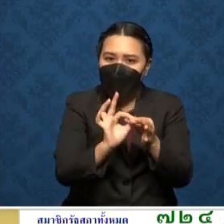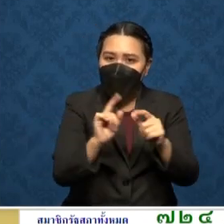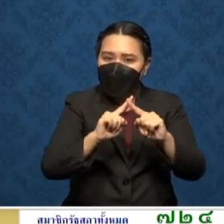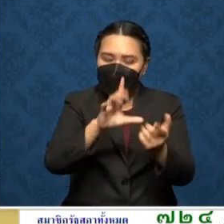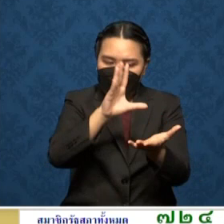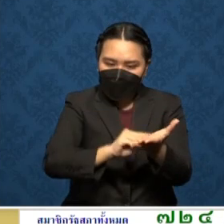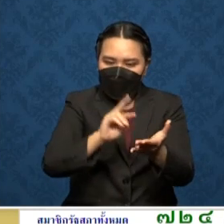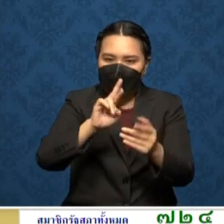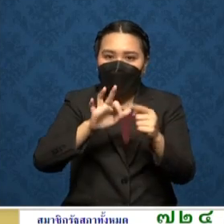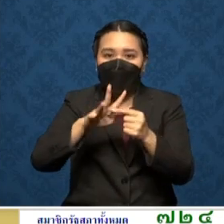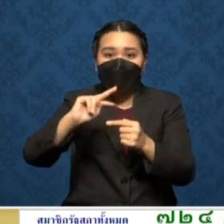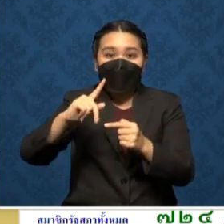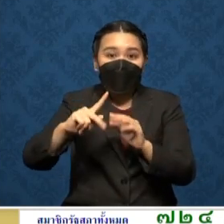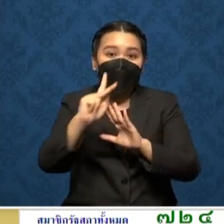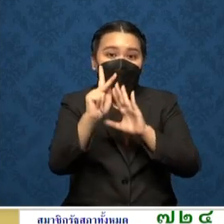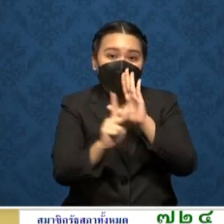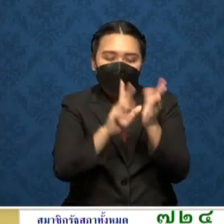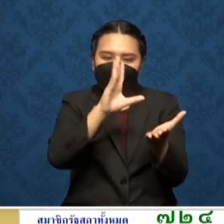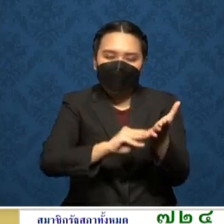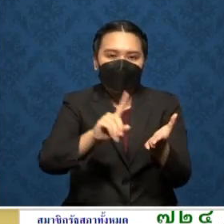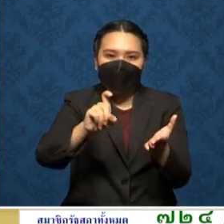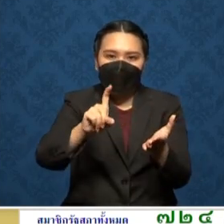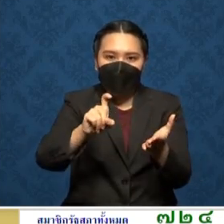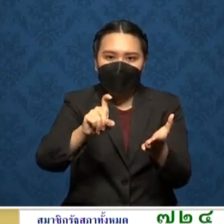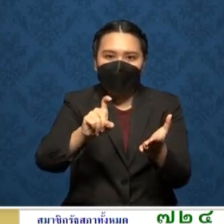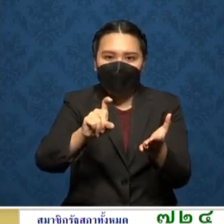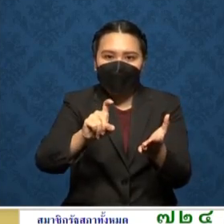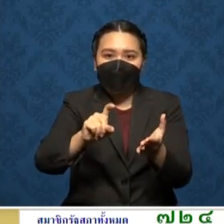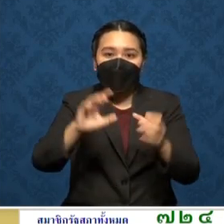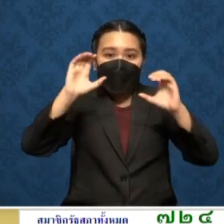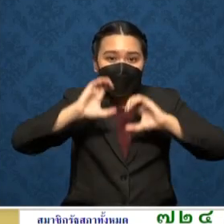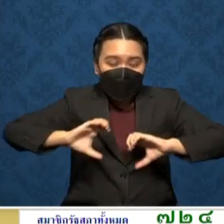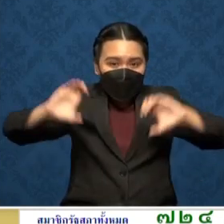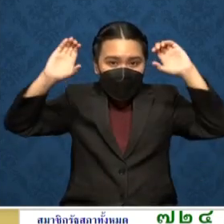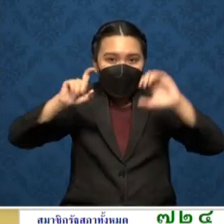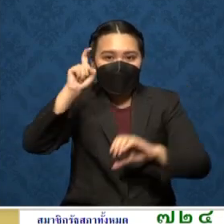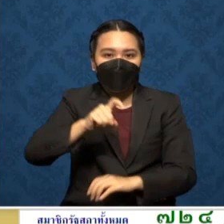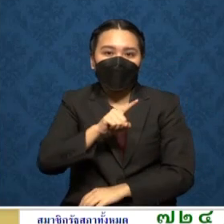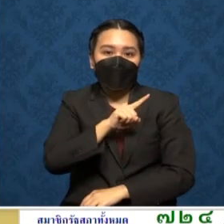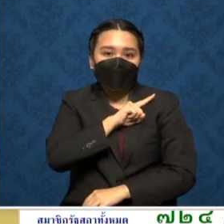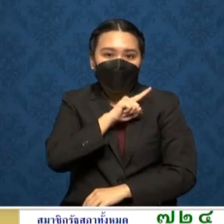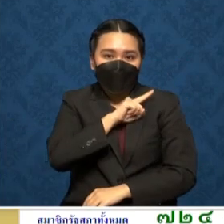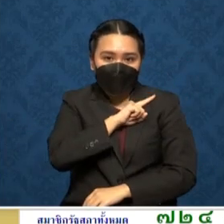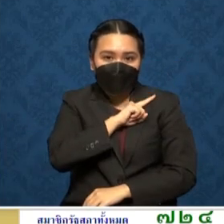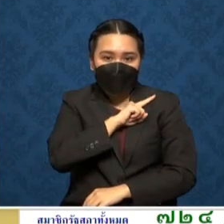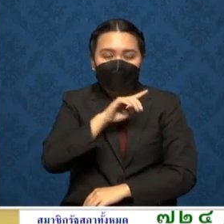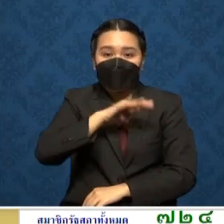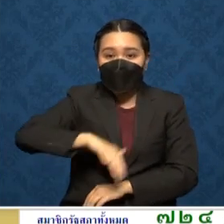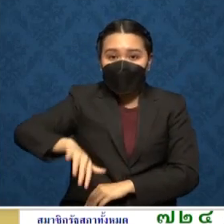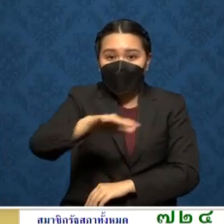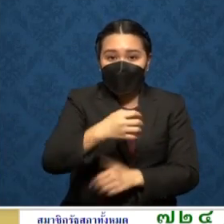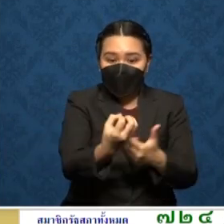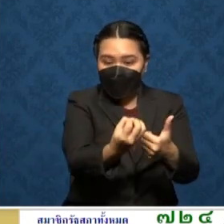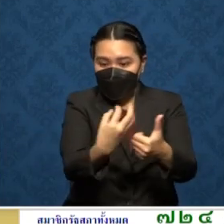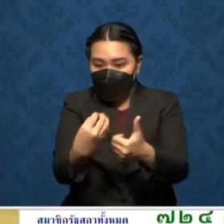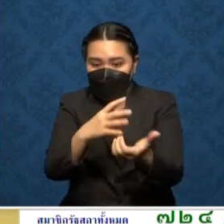ได้ก็เป็นหน้าที่ของรัฐบาลที่จะต้องรับเอาความห่วงใยนี้ไปจัดการป้องกันแ